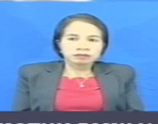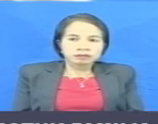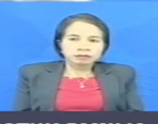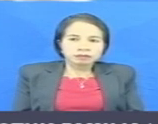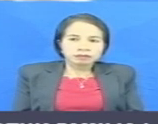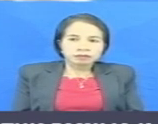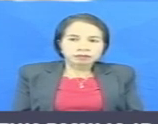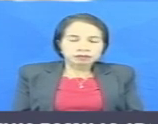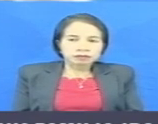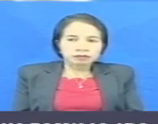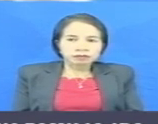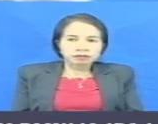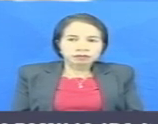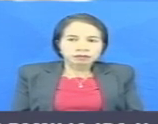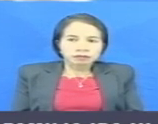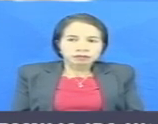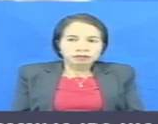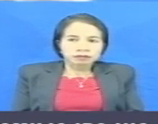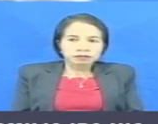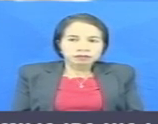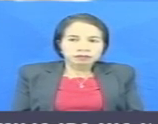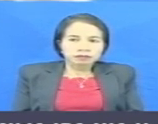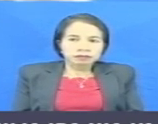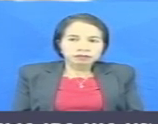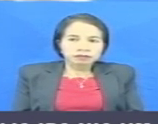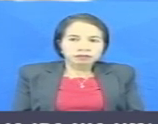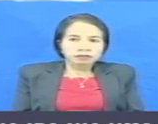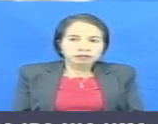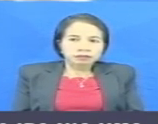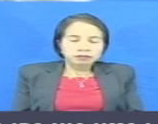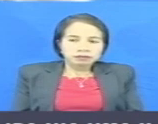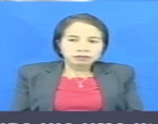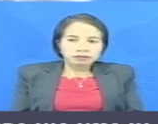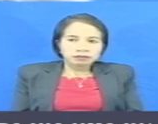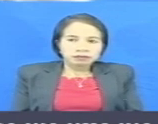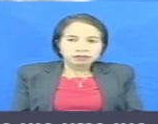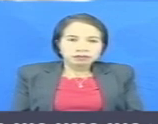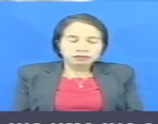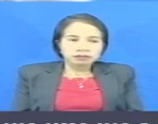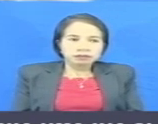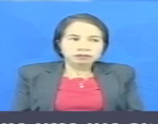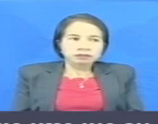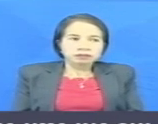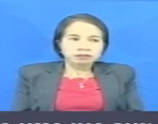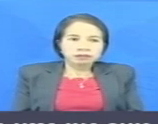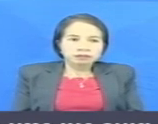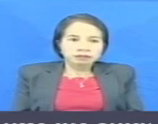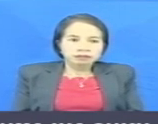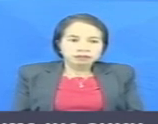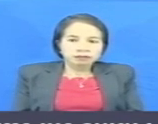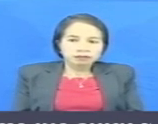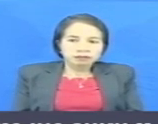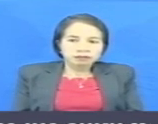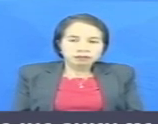Peking aban ho kondisau tempo sena romang, honya temperatura minimum menos 15 até menos 6 grau Celsius. Ita husik te Peking ita